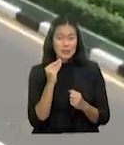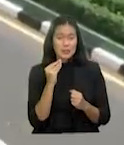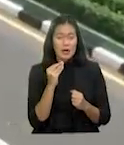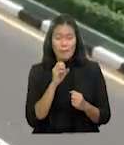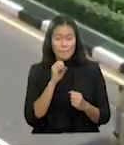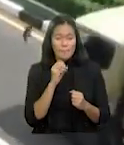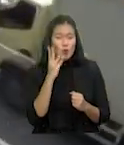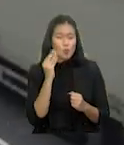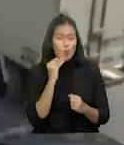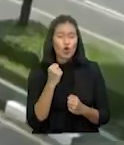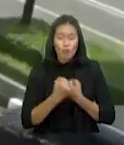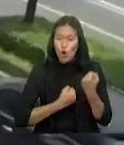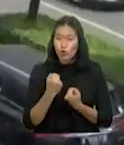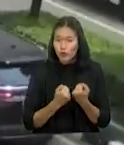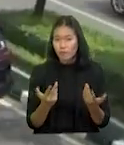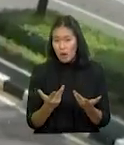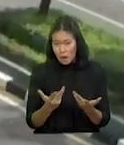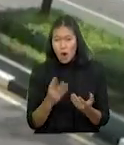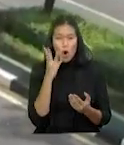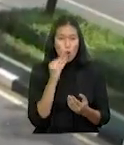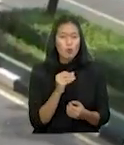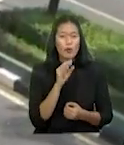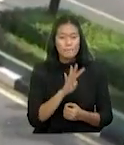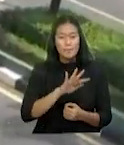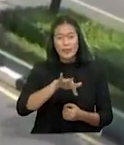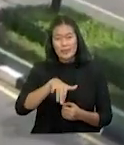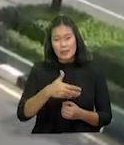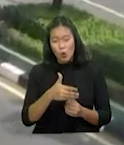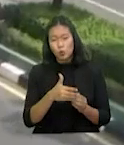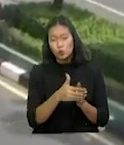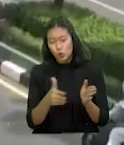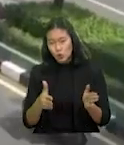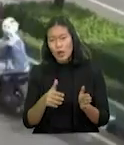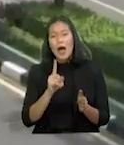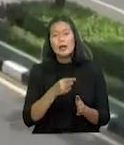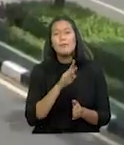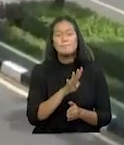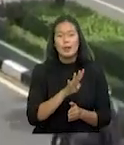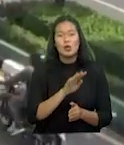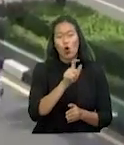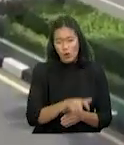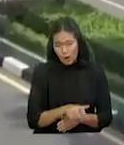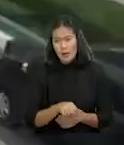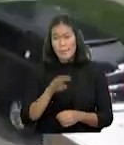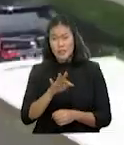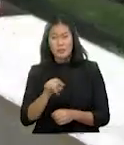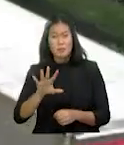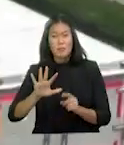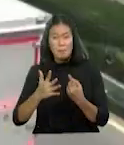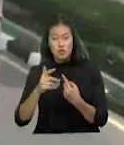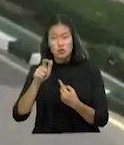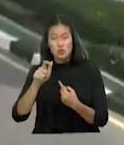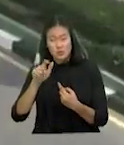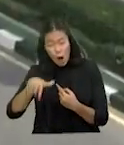menyasar usia produktif di mana usia 4 tahun sebanyak 4 orang, usia 5 hingga 14 tahun sebanyak 4